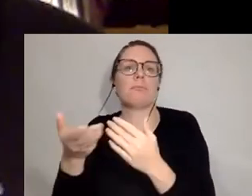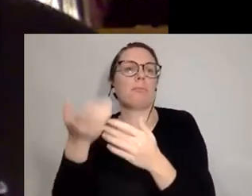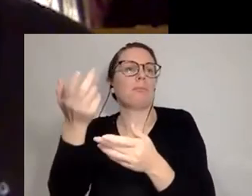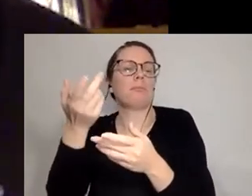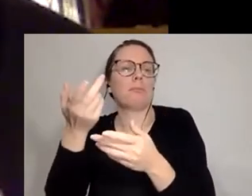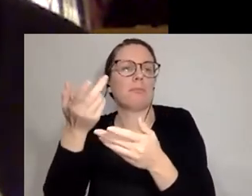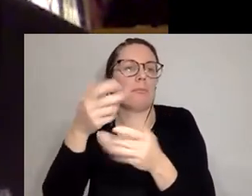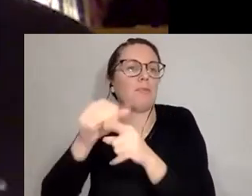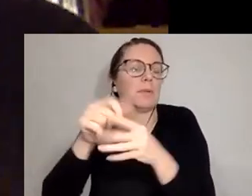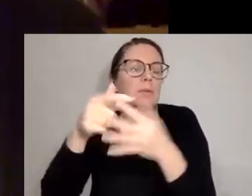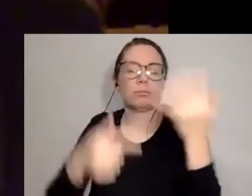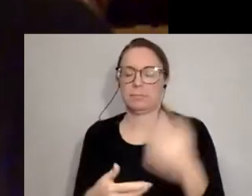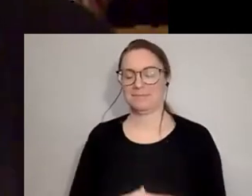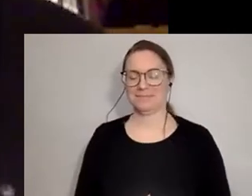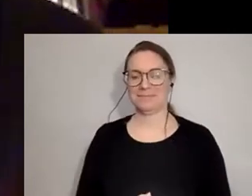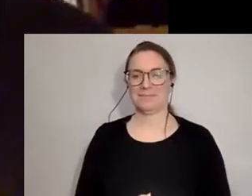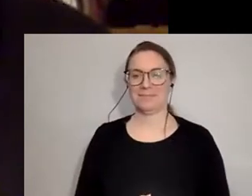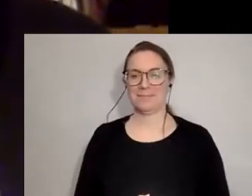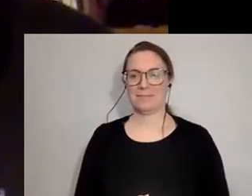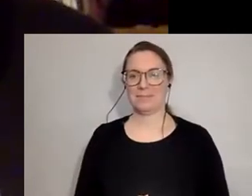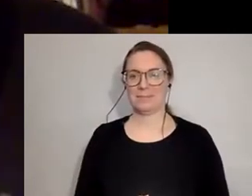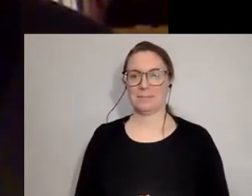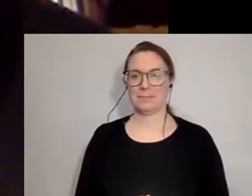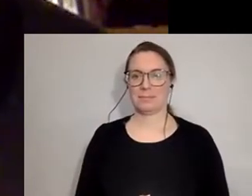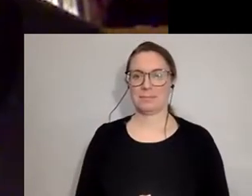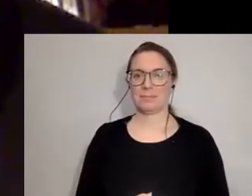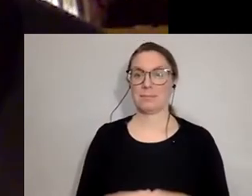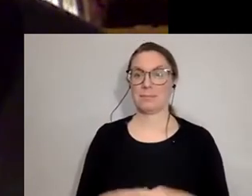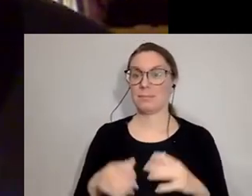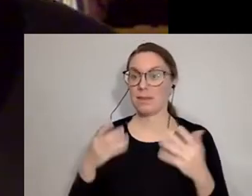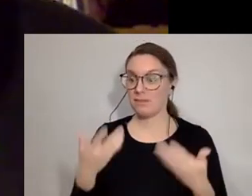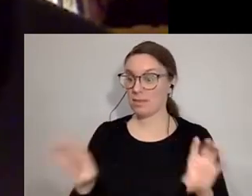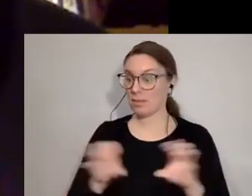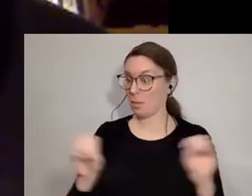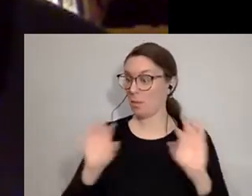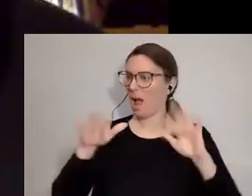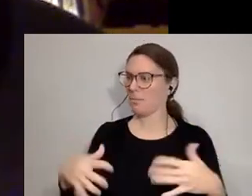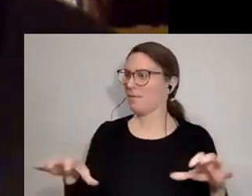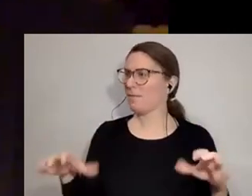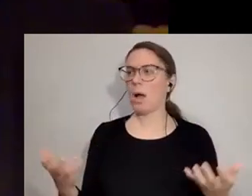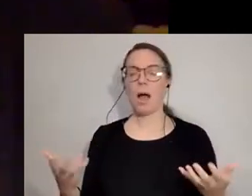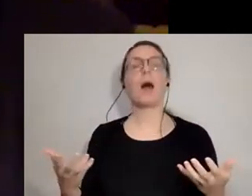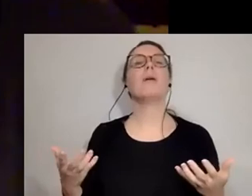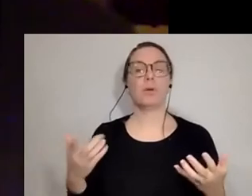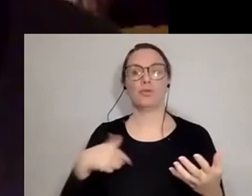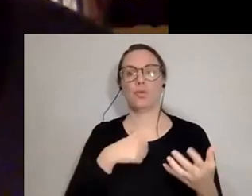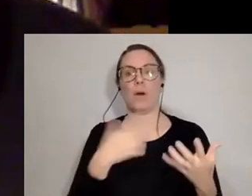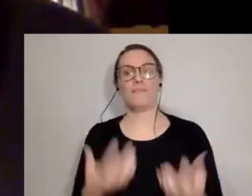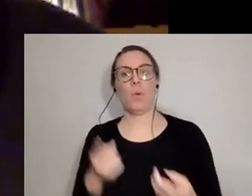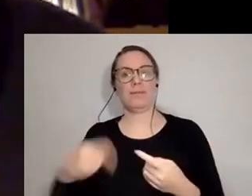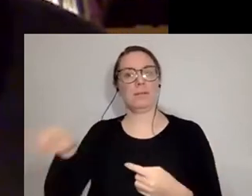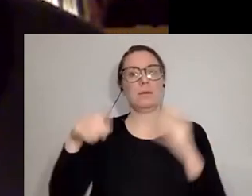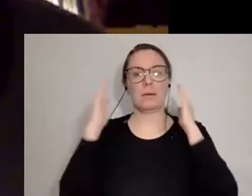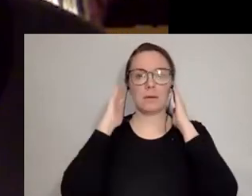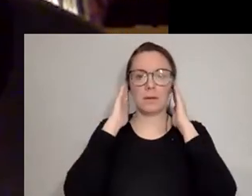Les objectifs et les débouchés, on vise à ce que ces étudiants deviennent les personnes ressources en